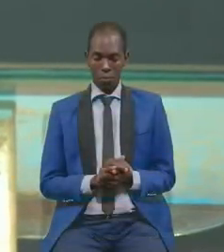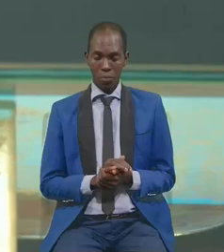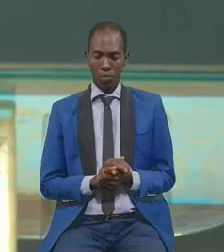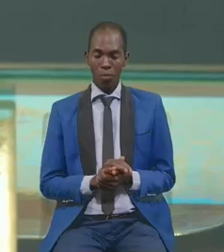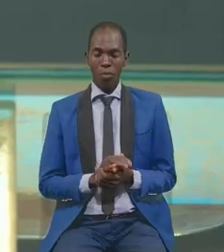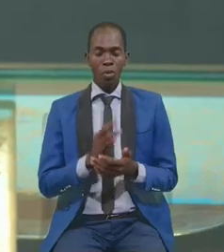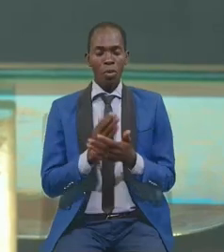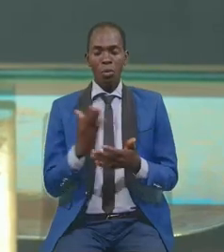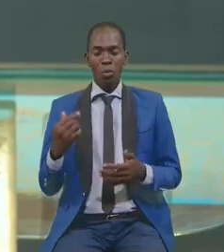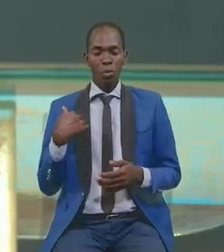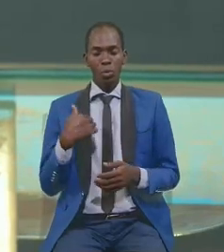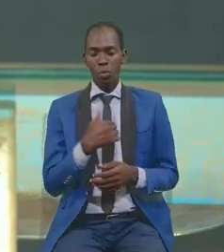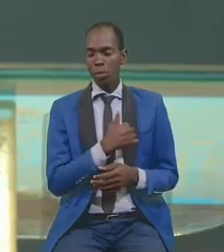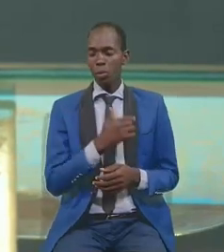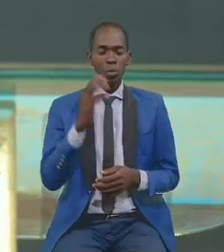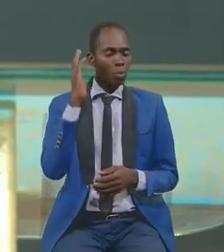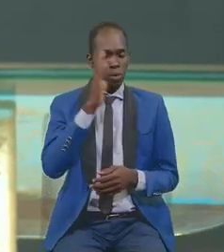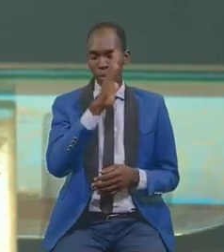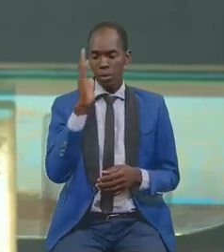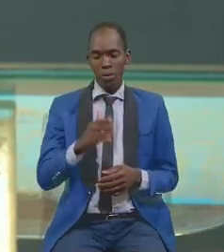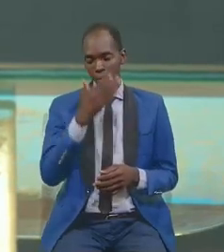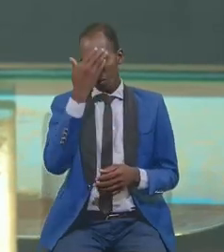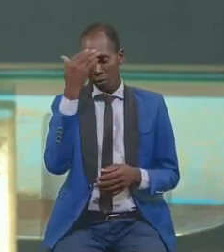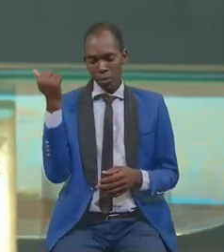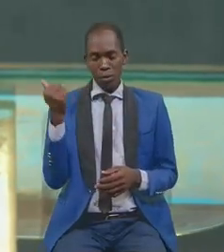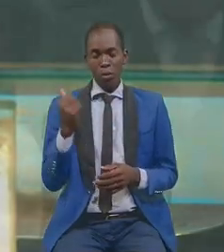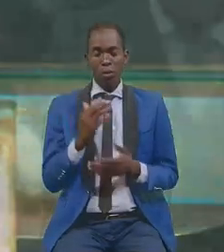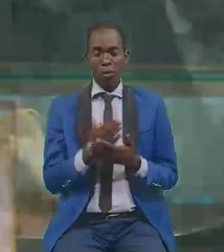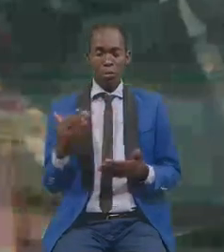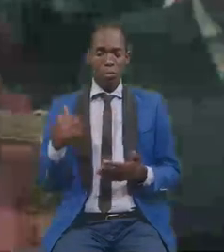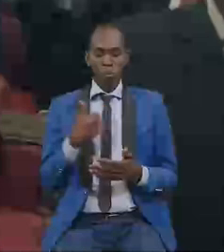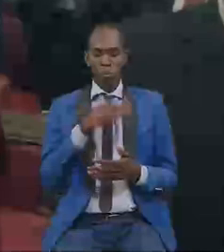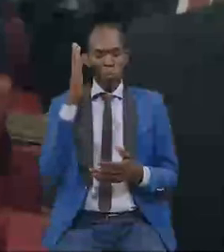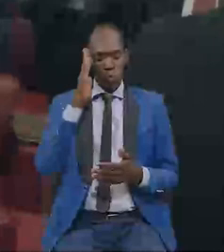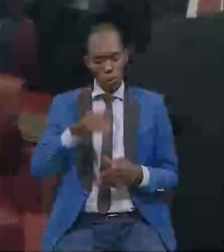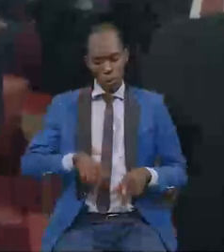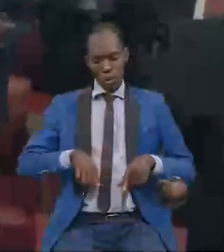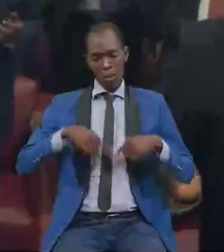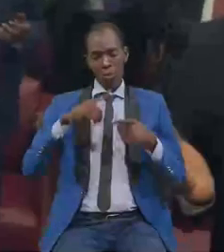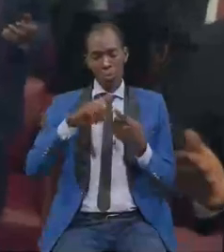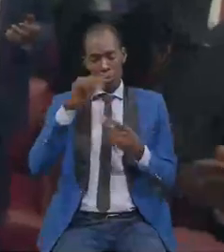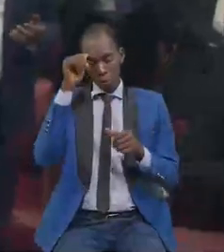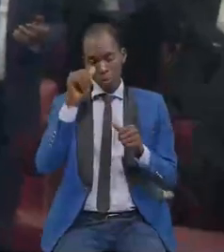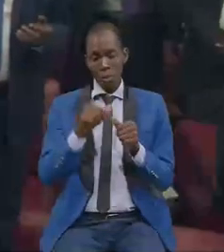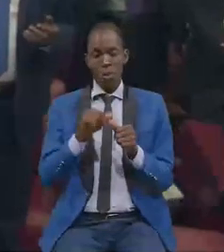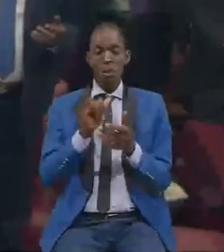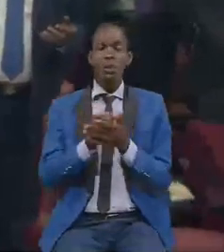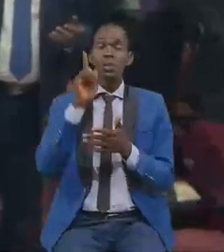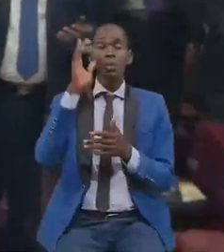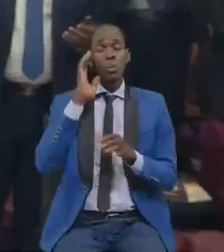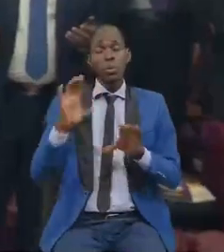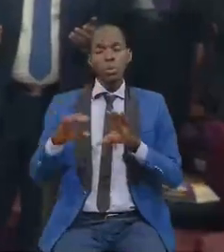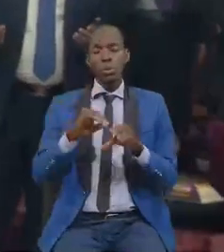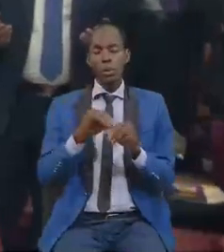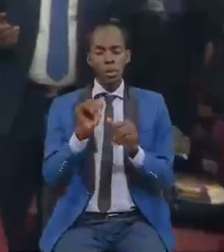Quelque chose à ne pas oublier, quelque chose qui va nous conduire à nous rappeler ce que tu